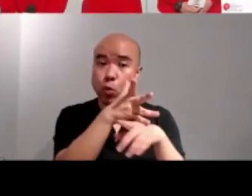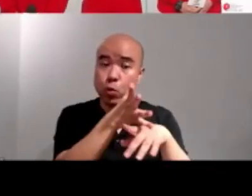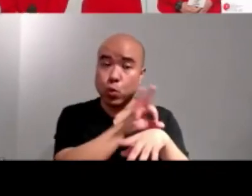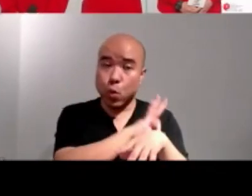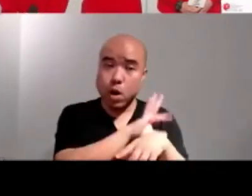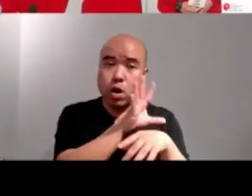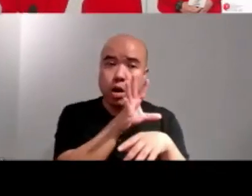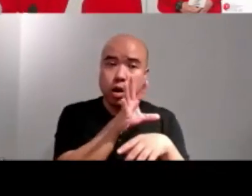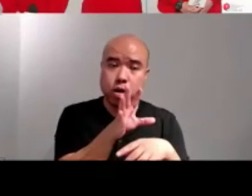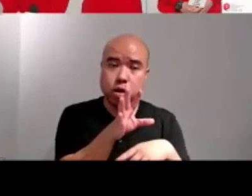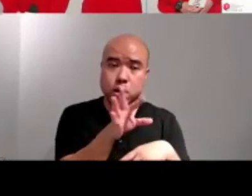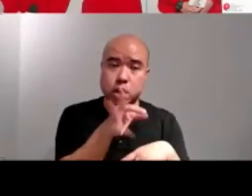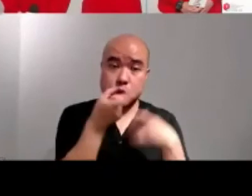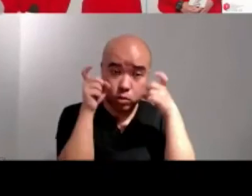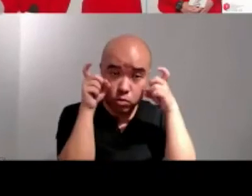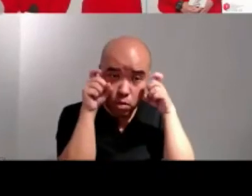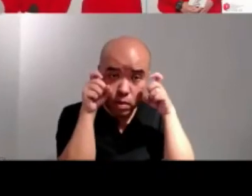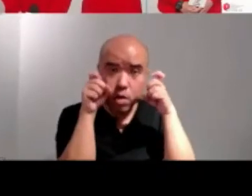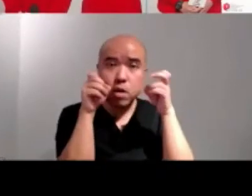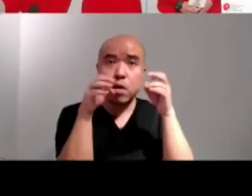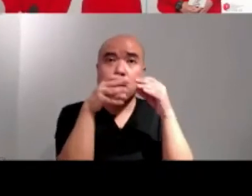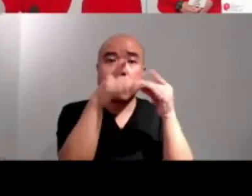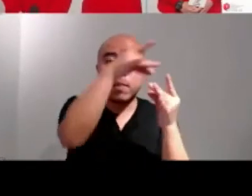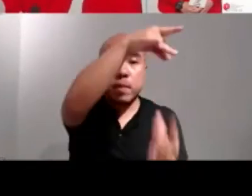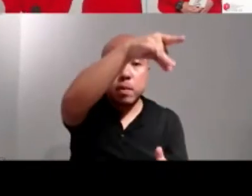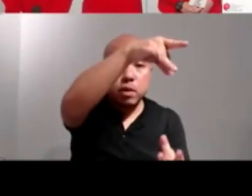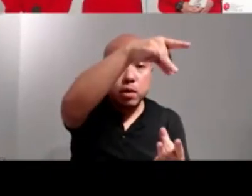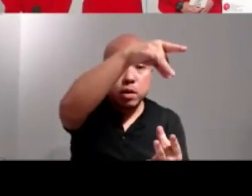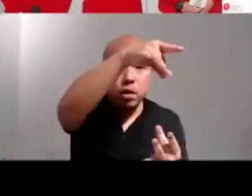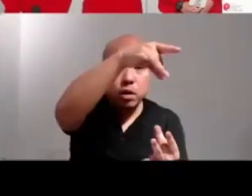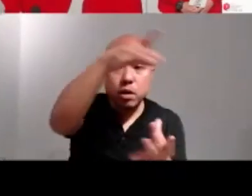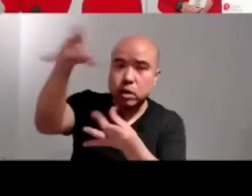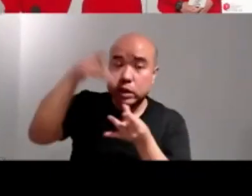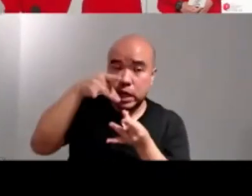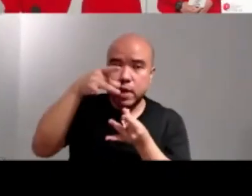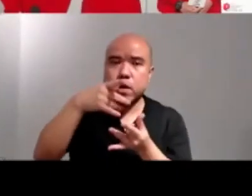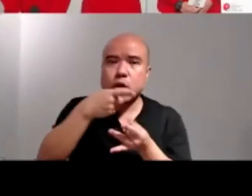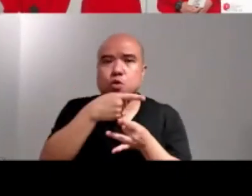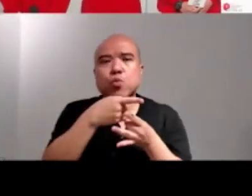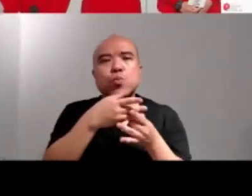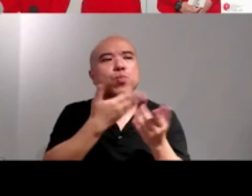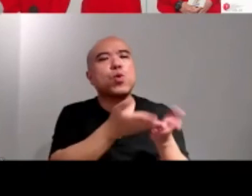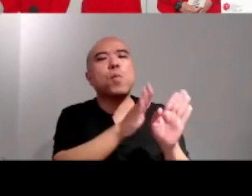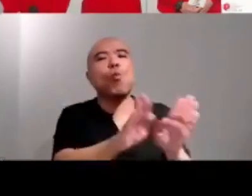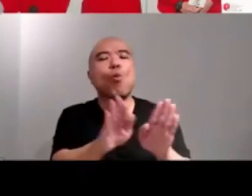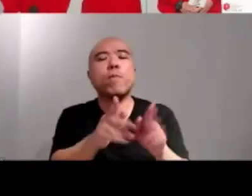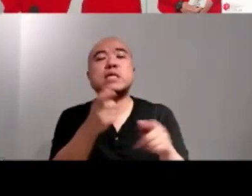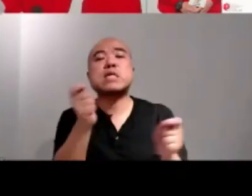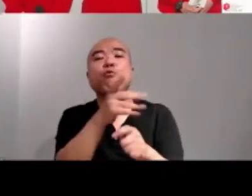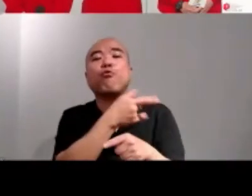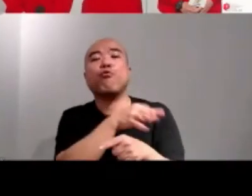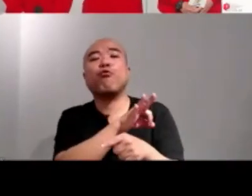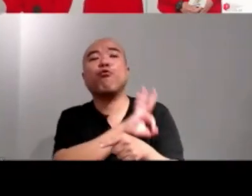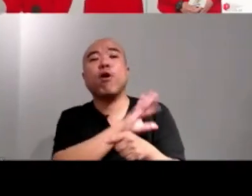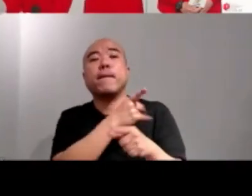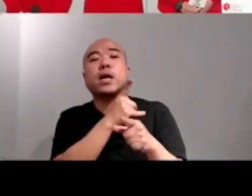嘅相啦，同埋佢活動嘅海報俾我哋。而且之後咧，我哋都會設立一個功能，可能係會幫社福機構去設計佢哋嘅活動海